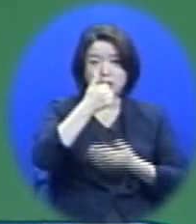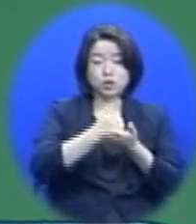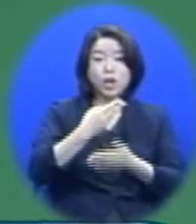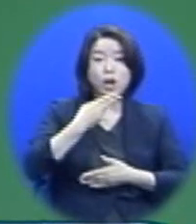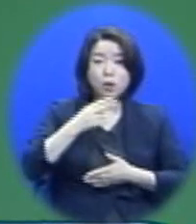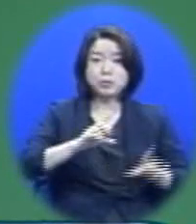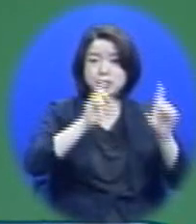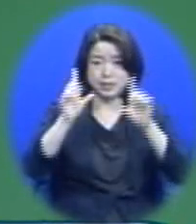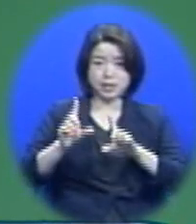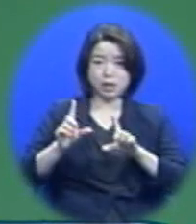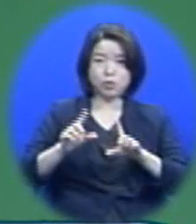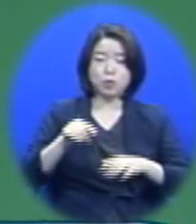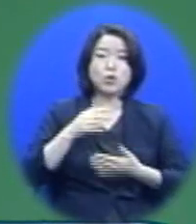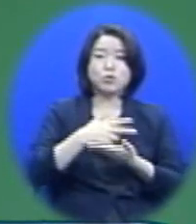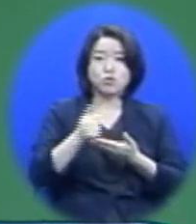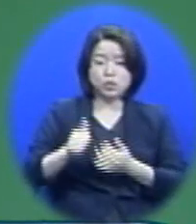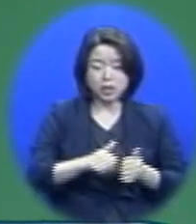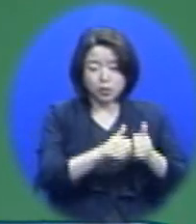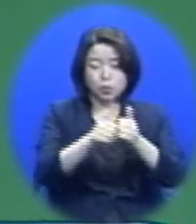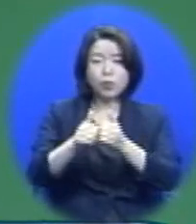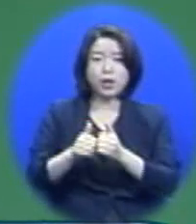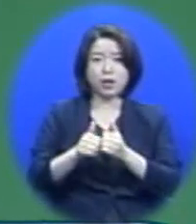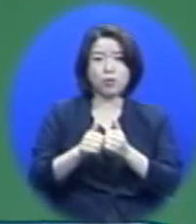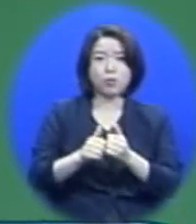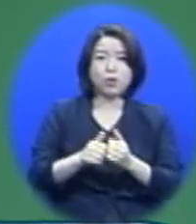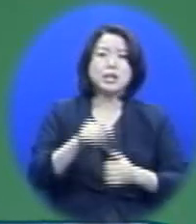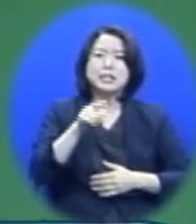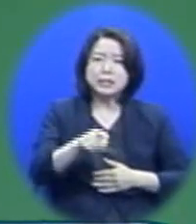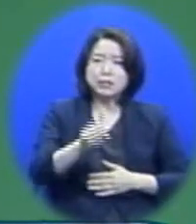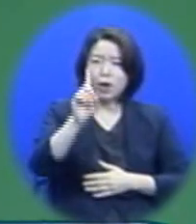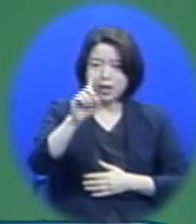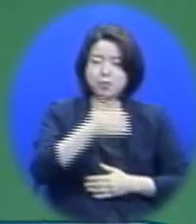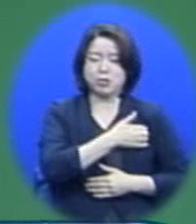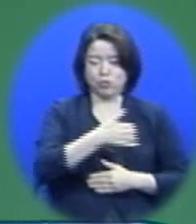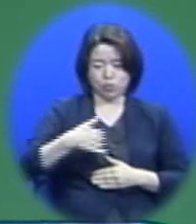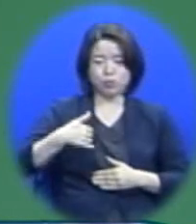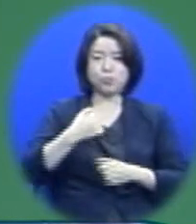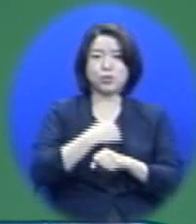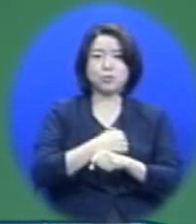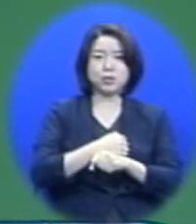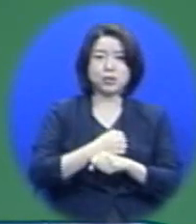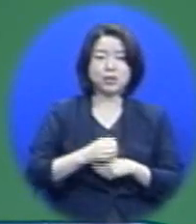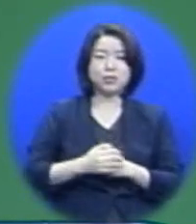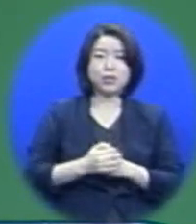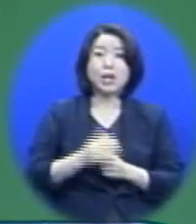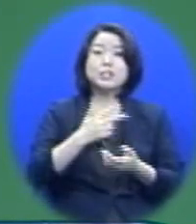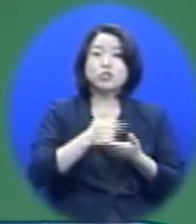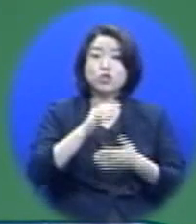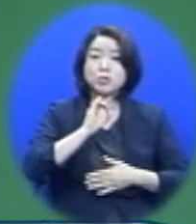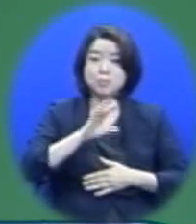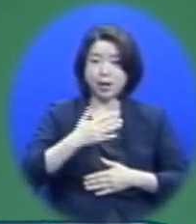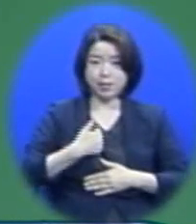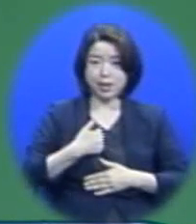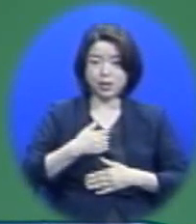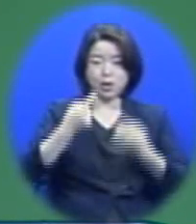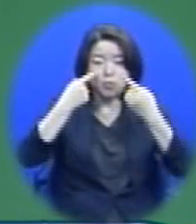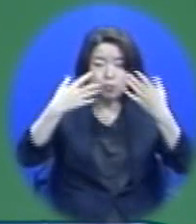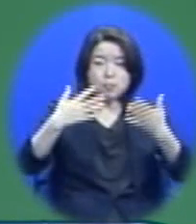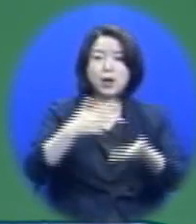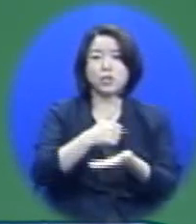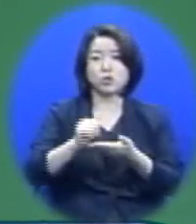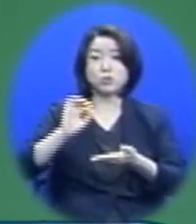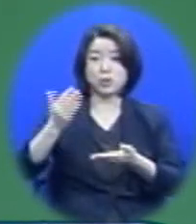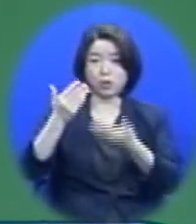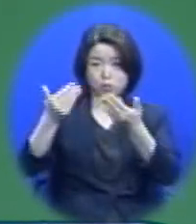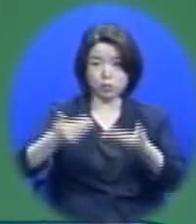살고 그렇게 주님과 동행하는 주님 그거 하나면 충분하겠습니다. 주님만 나에게 분명한 주님이